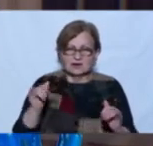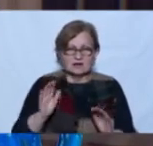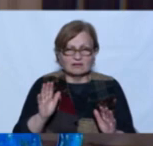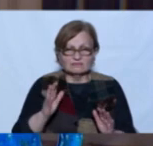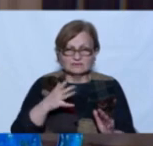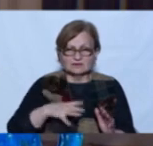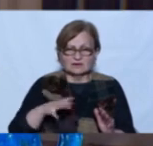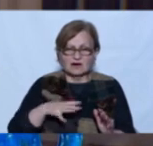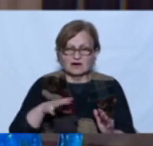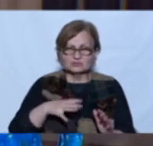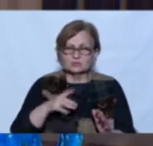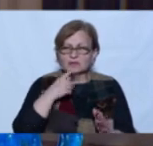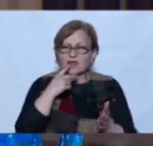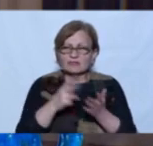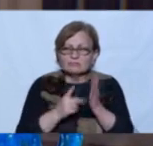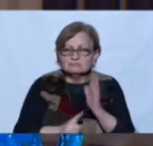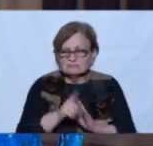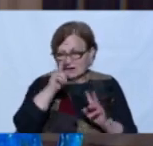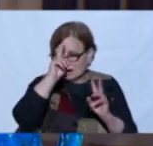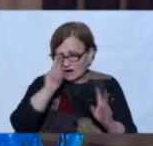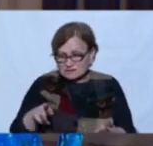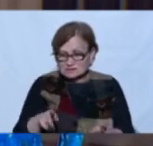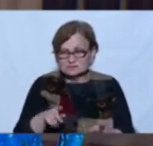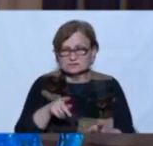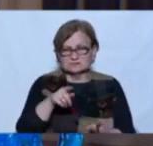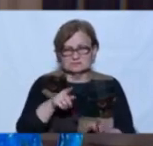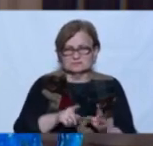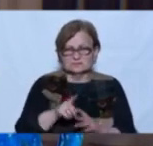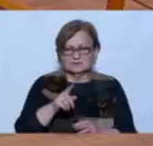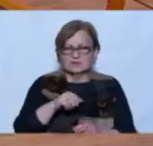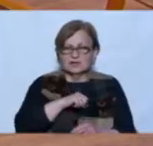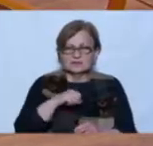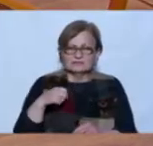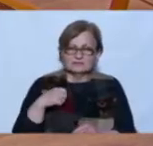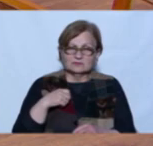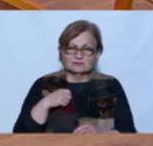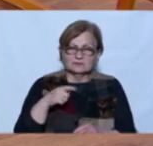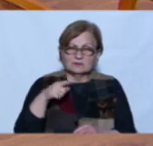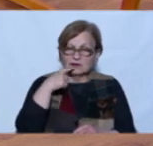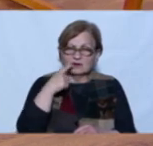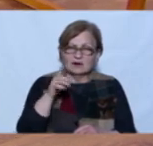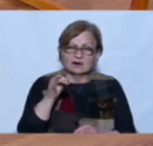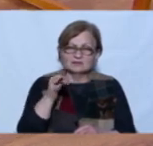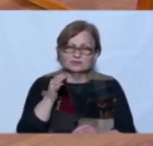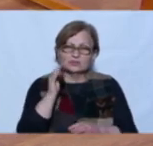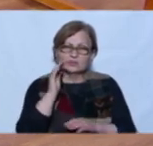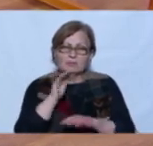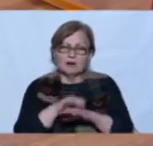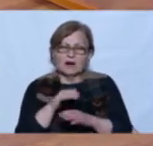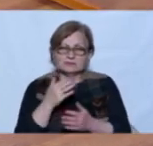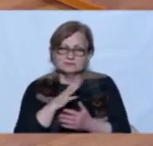ენაზე, შევამოკლე მრავალწერტილები სწორედ ამის მანიშნებელია და უკვე თვითონ მოაქვს ისტორიული